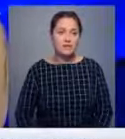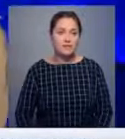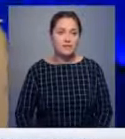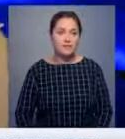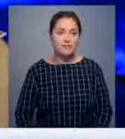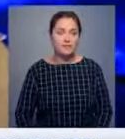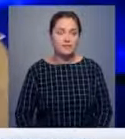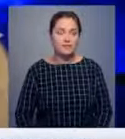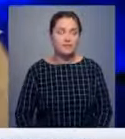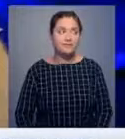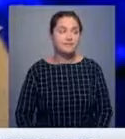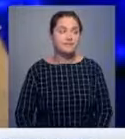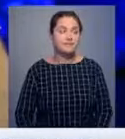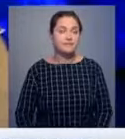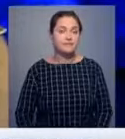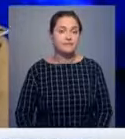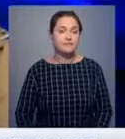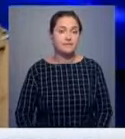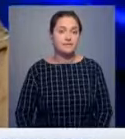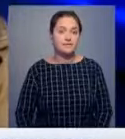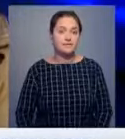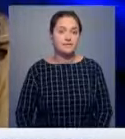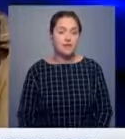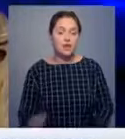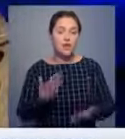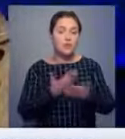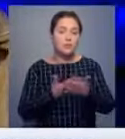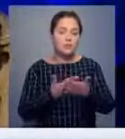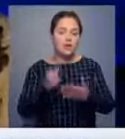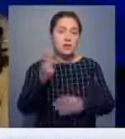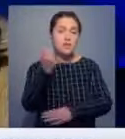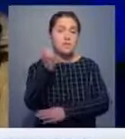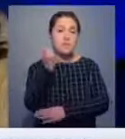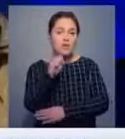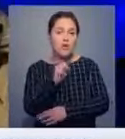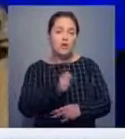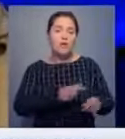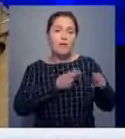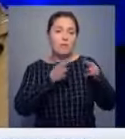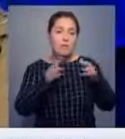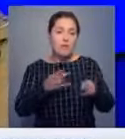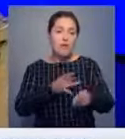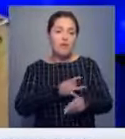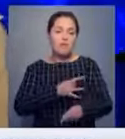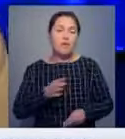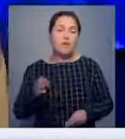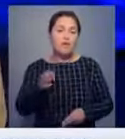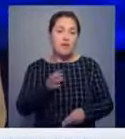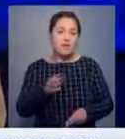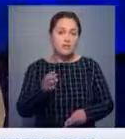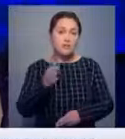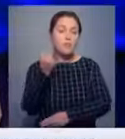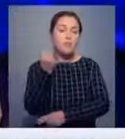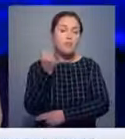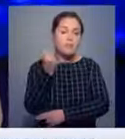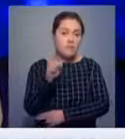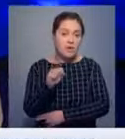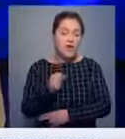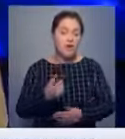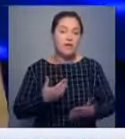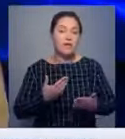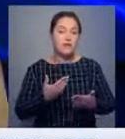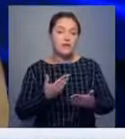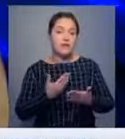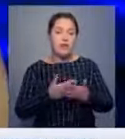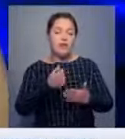ну вот допустим, ты сейчас победишь в финале. Поедешь в Минск, победишь там, а